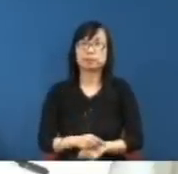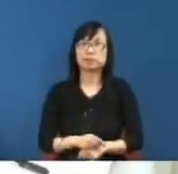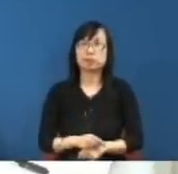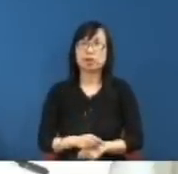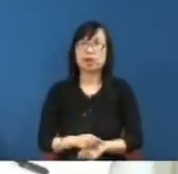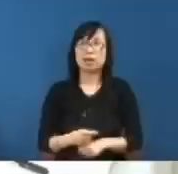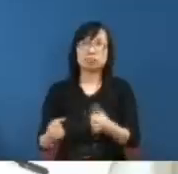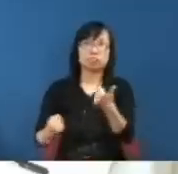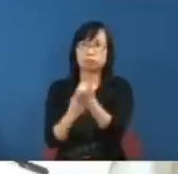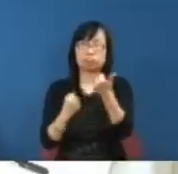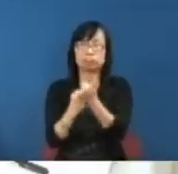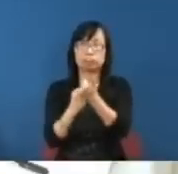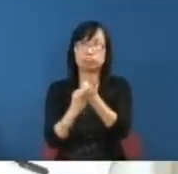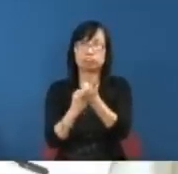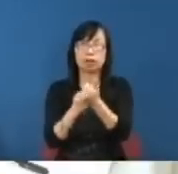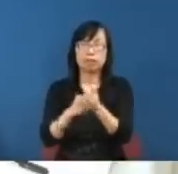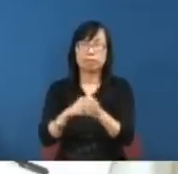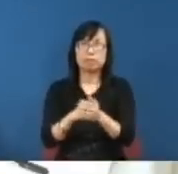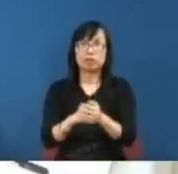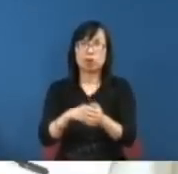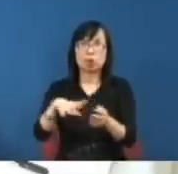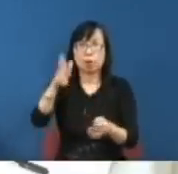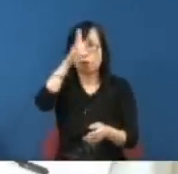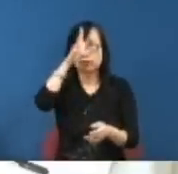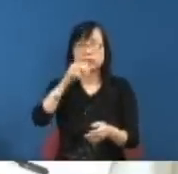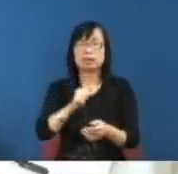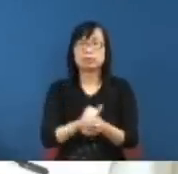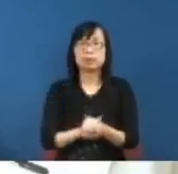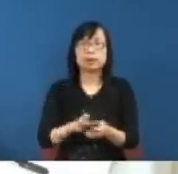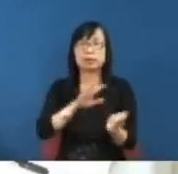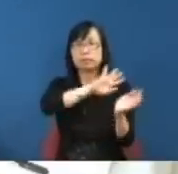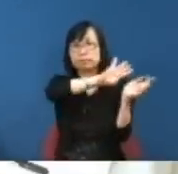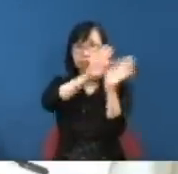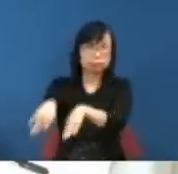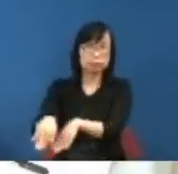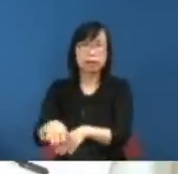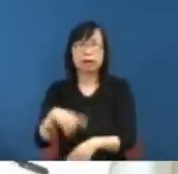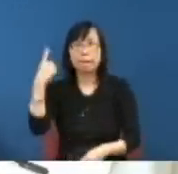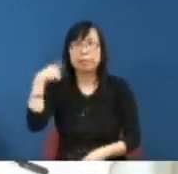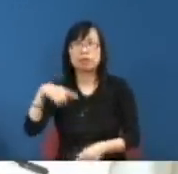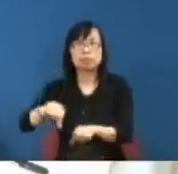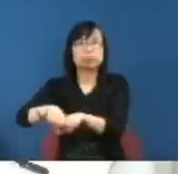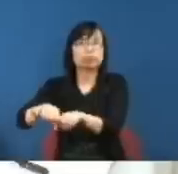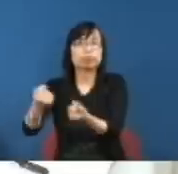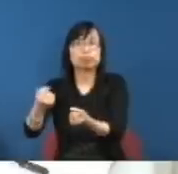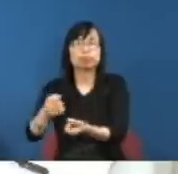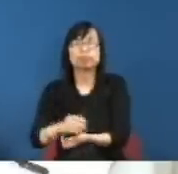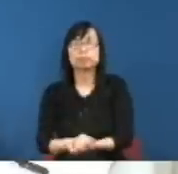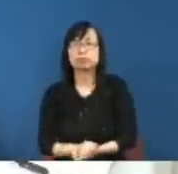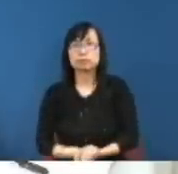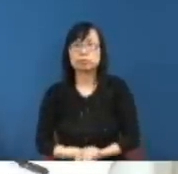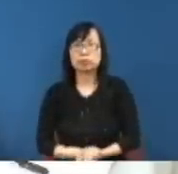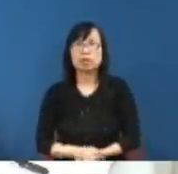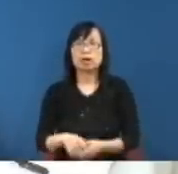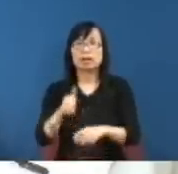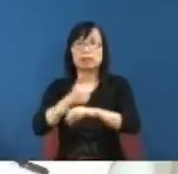去支撐嘅巴列維呢一個王朝咧，係被推翻。咁美國利益受損，咁美國你要報呢個列